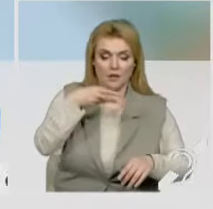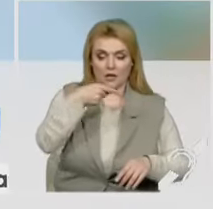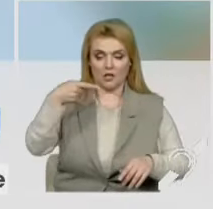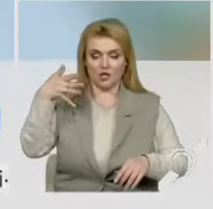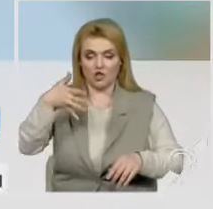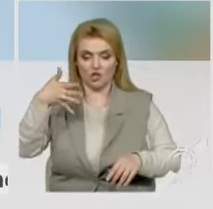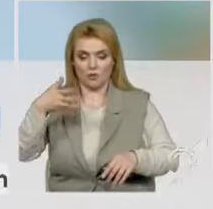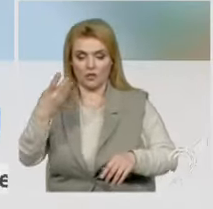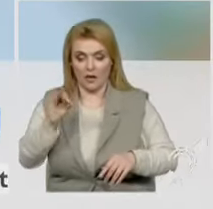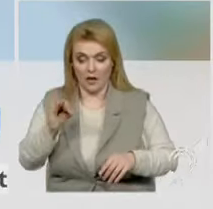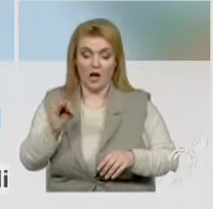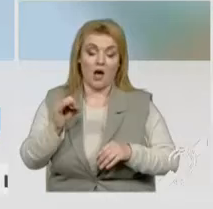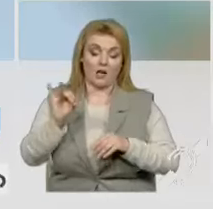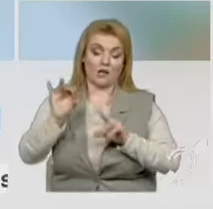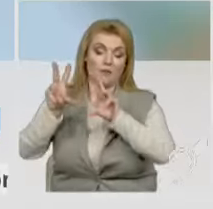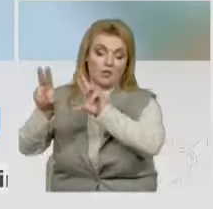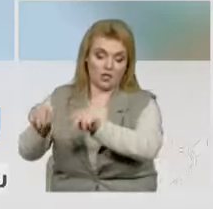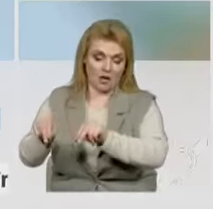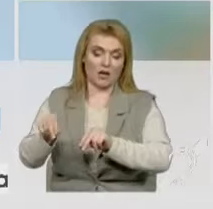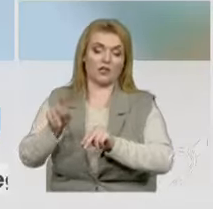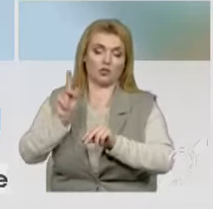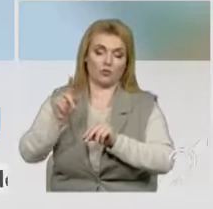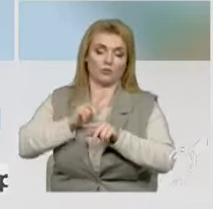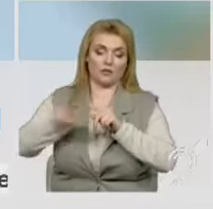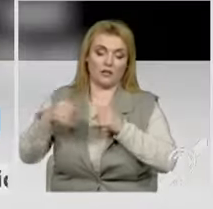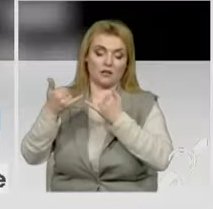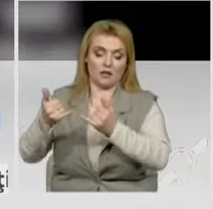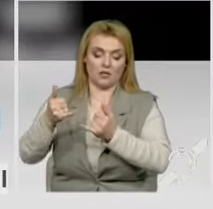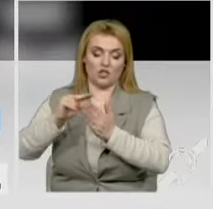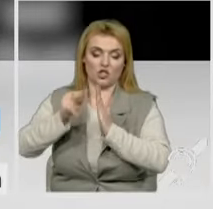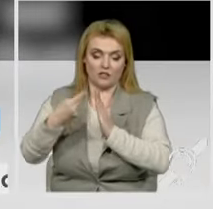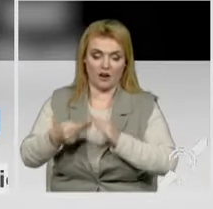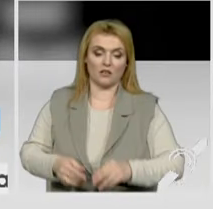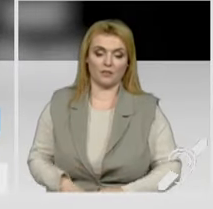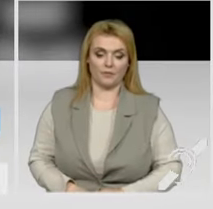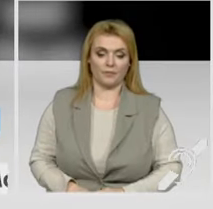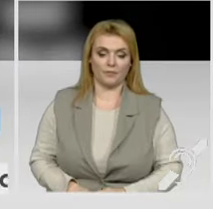să urgenteze eliberarea actelor necesare pentru autorizațiile de mediu.